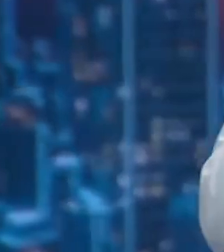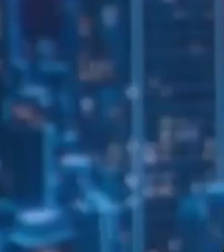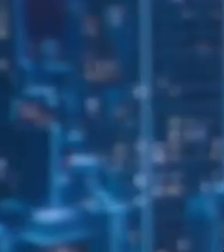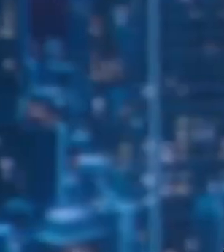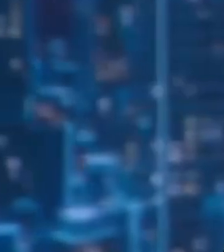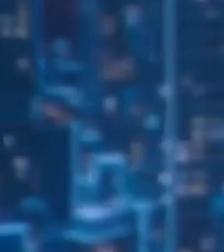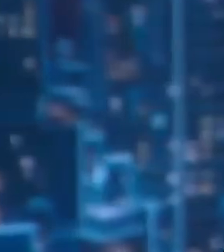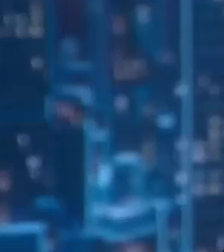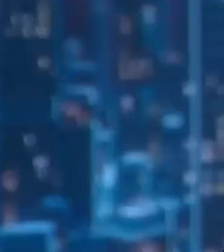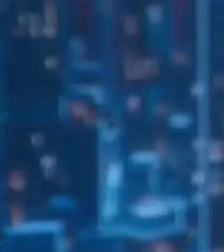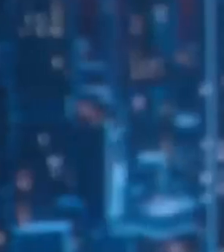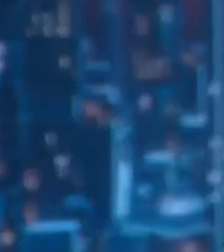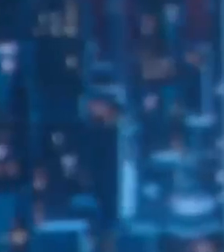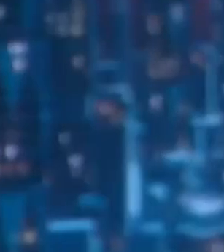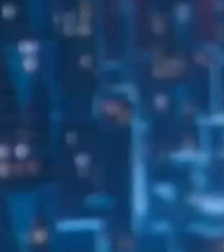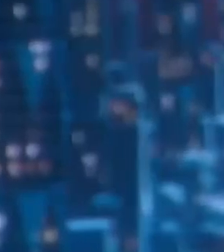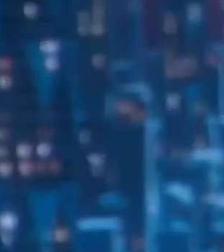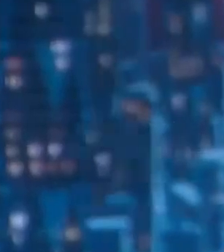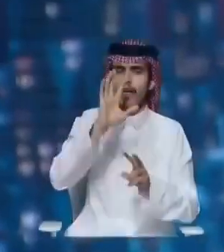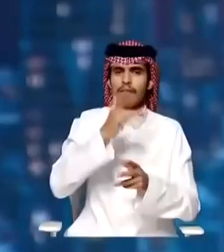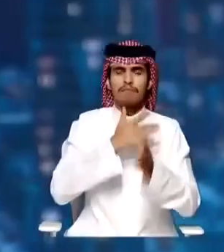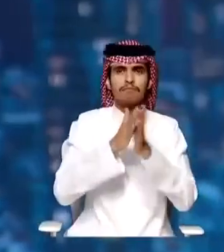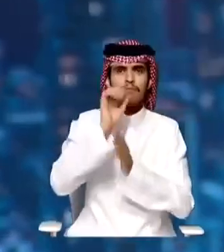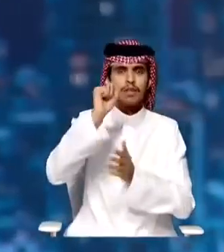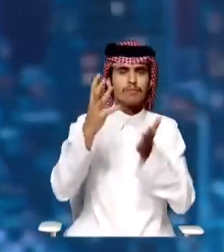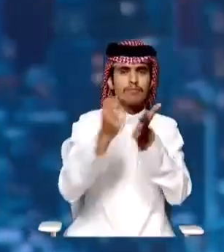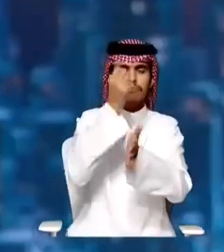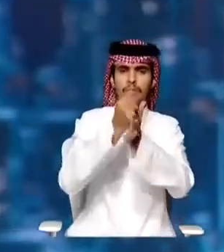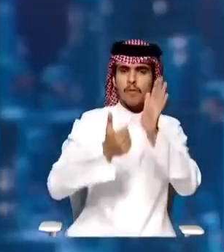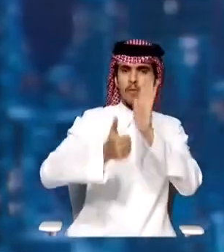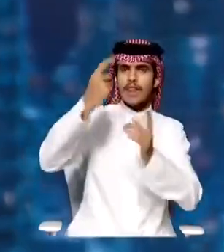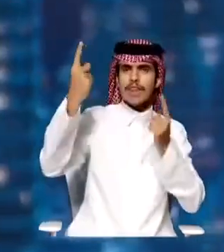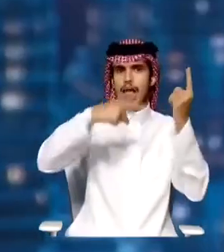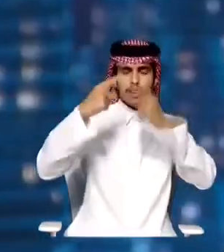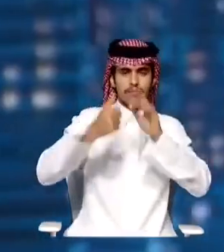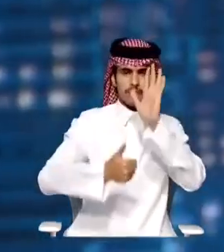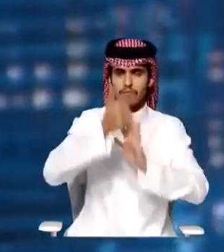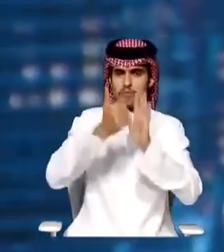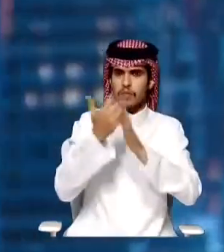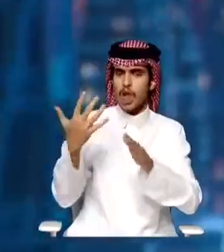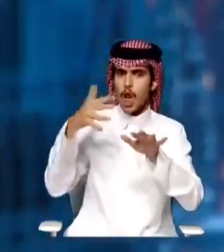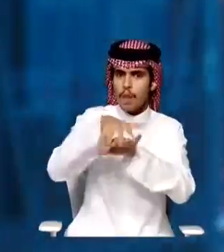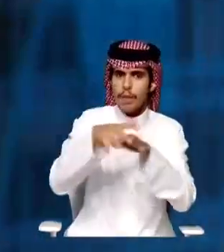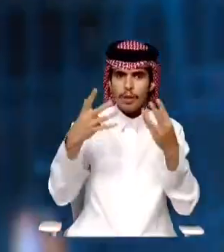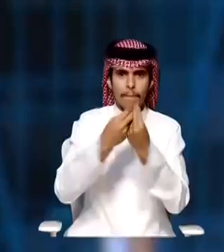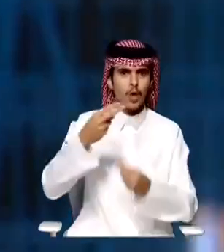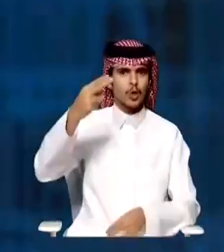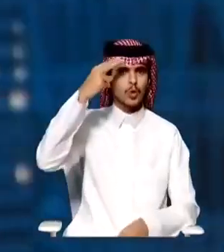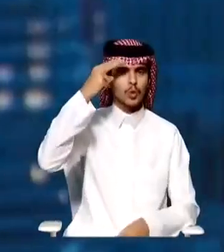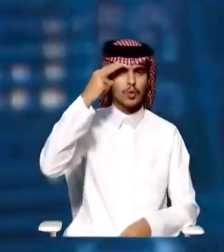ستعيشون كل الشغف والابداع والتحديات اندماج في السعوديه بعد